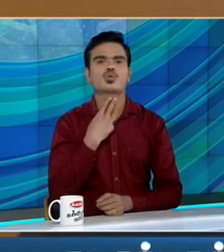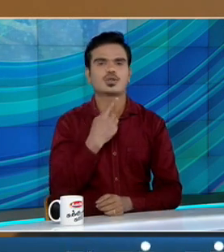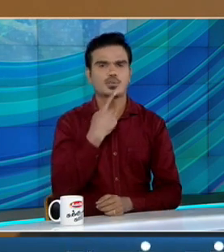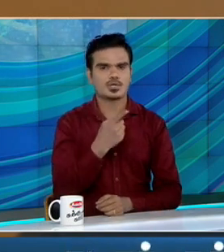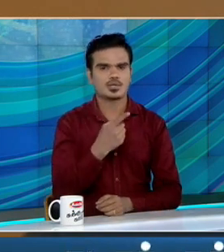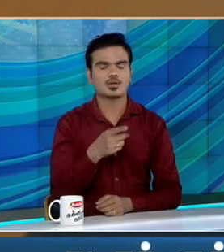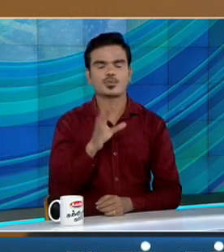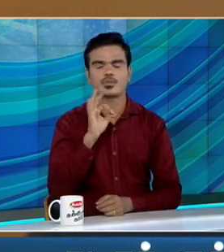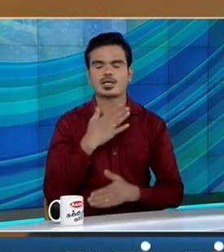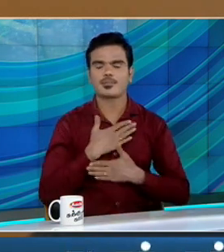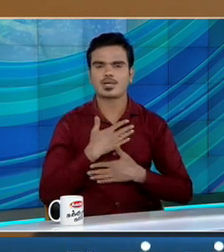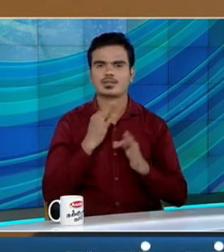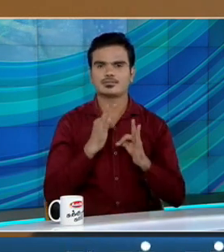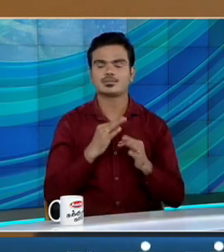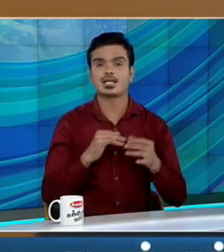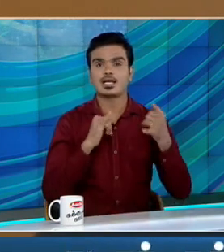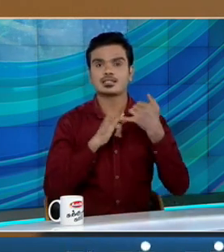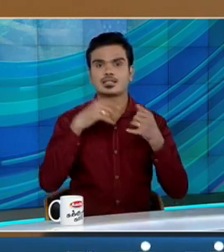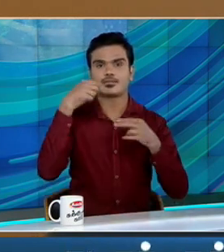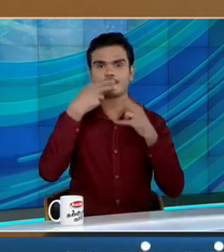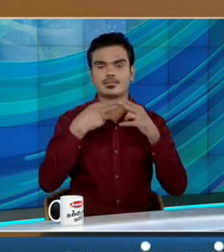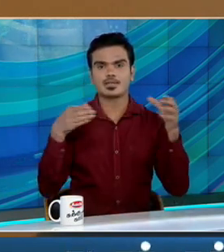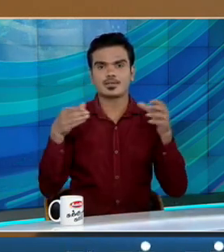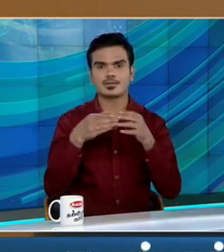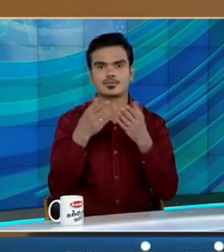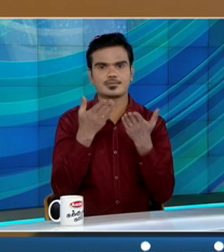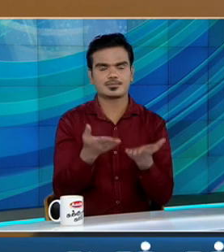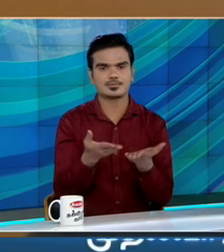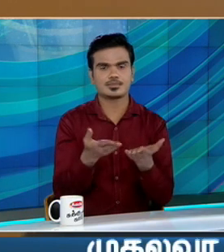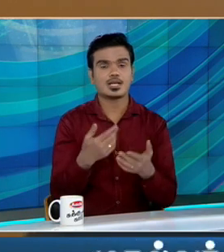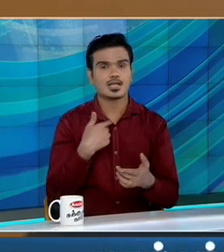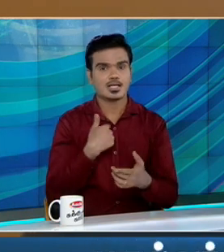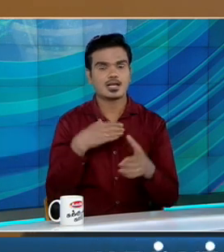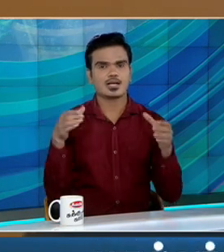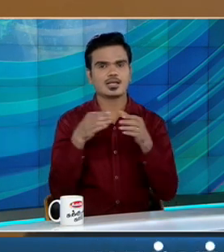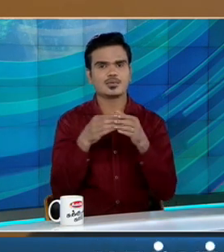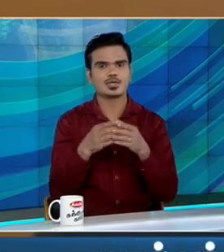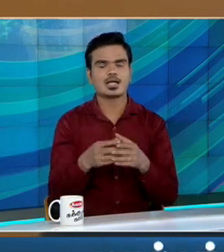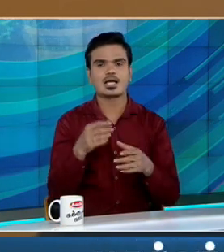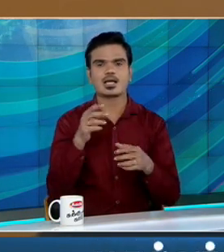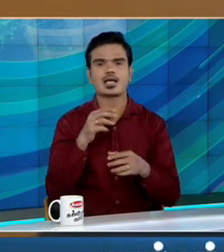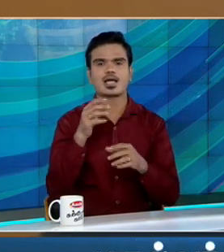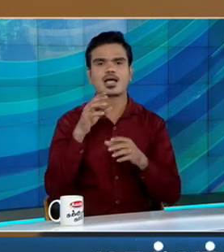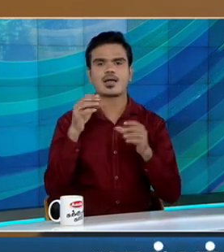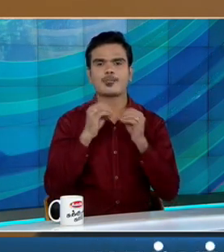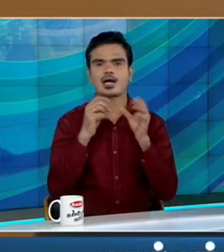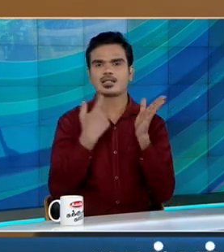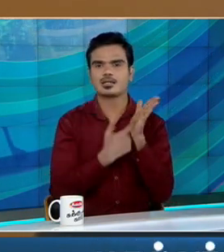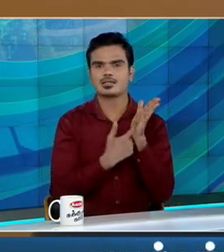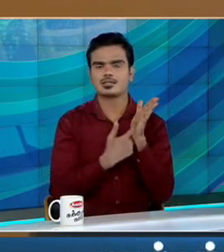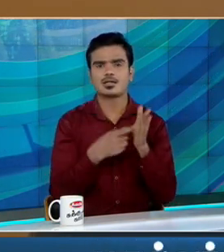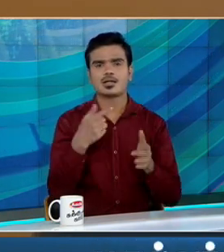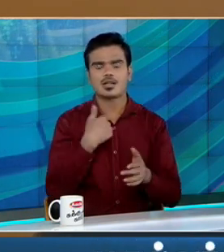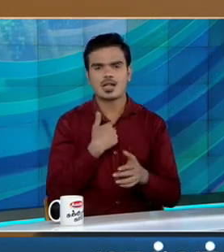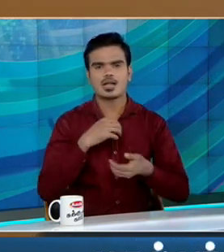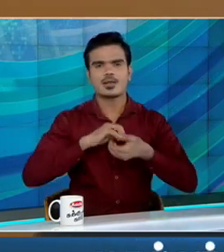ரொம்ப மகிழ்ச்சியாக இருக்குது. தென்னிந்திய திரைப்பட வர்த்தக சபையிலிருந்து எங்கள் இயக்குனர் மையம் பாரதிராஜா,